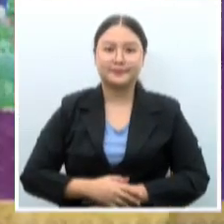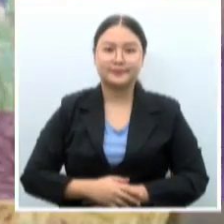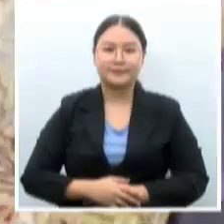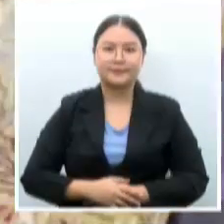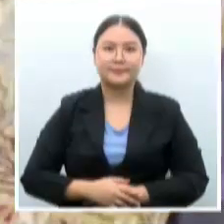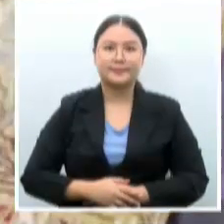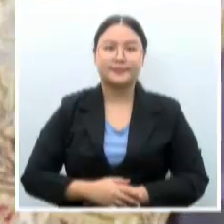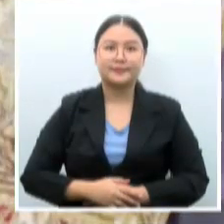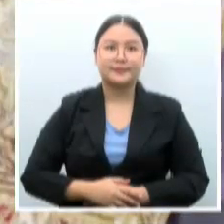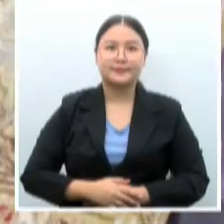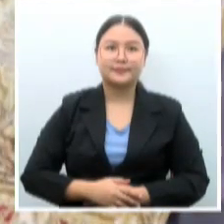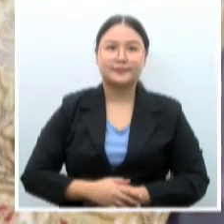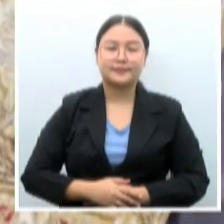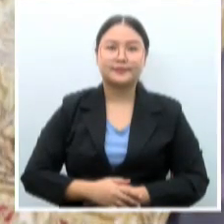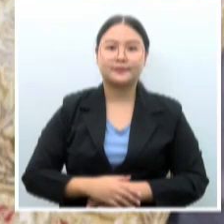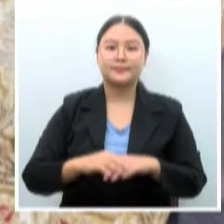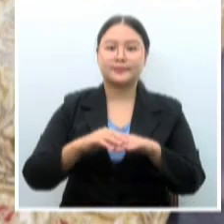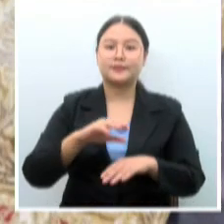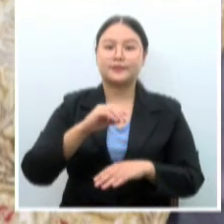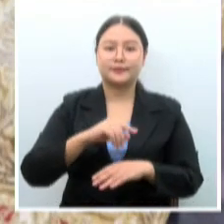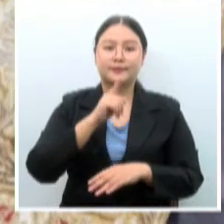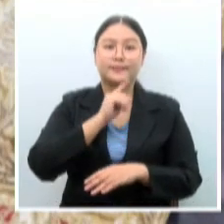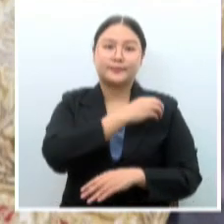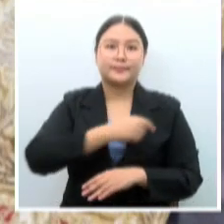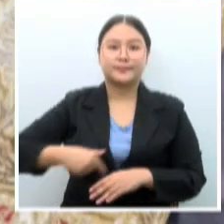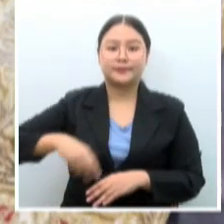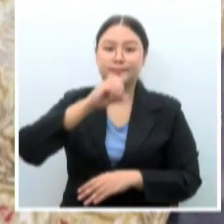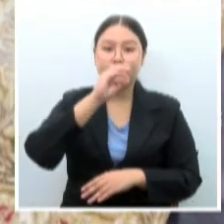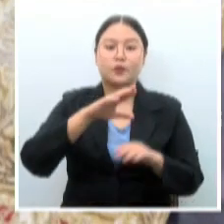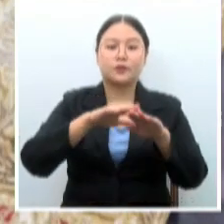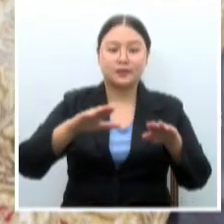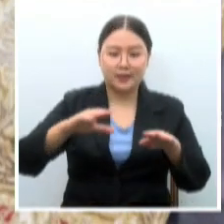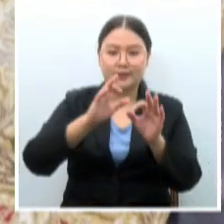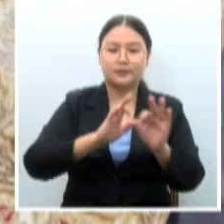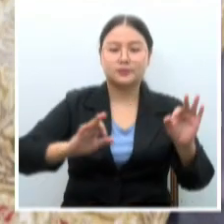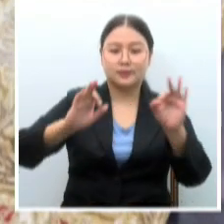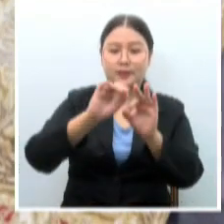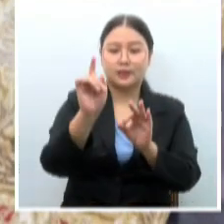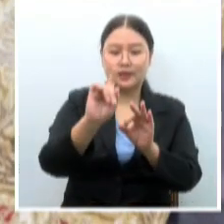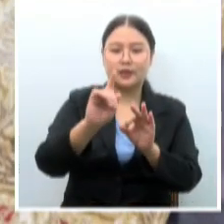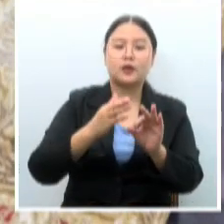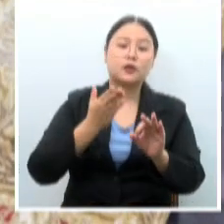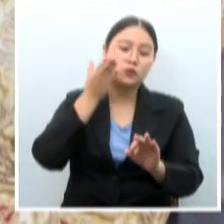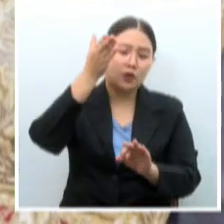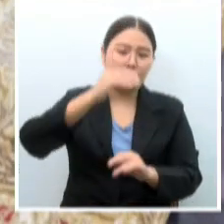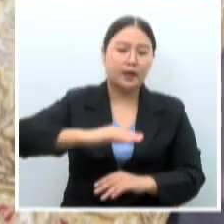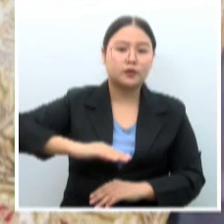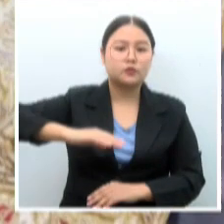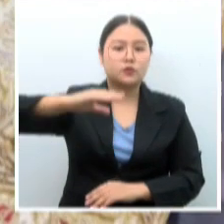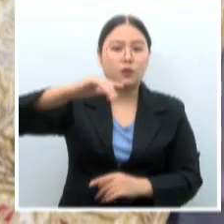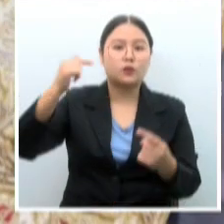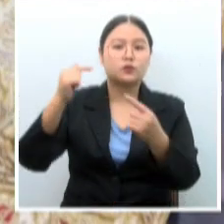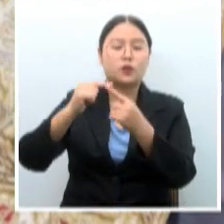า เด็กมีความสำคัญในฐานะเป็นอนาคตเป็นความหวังของชาติแ